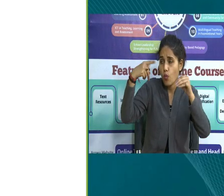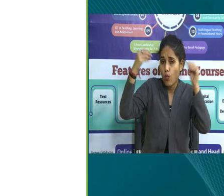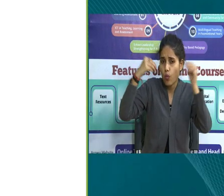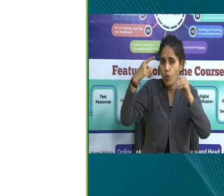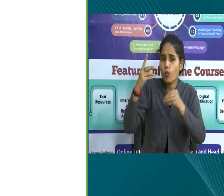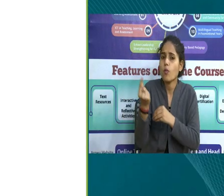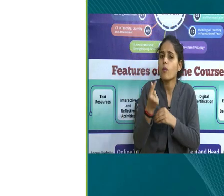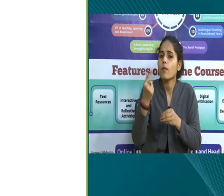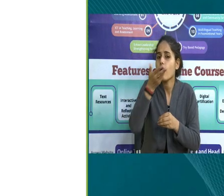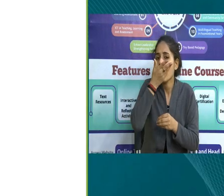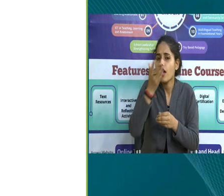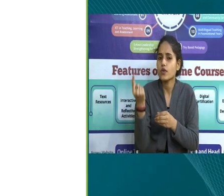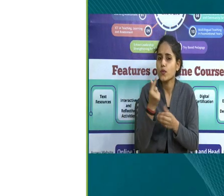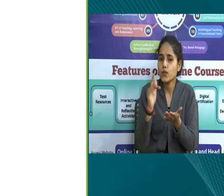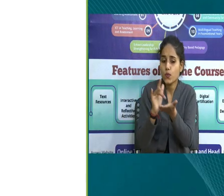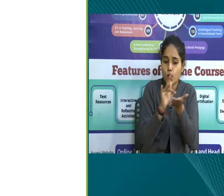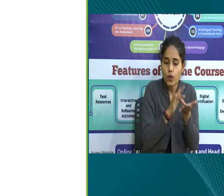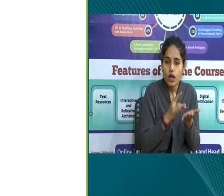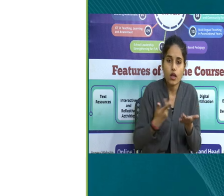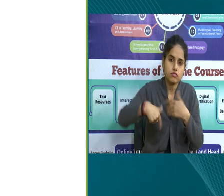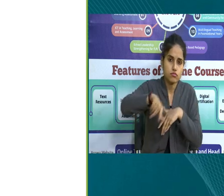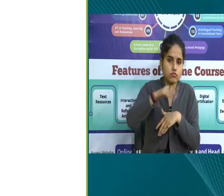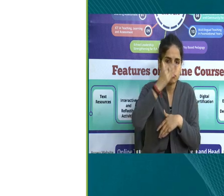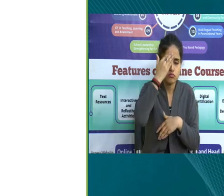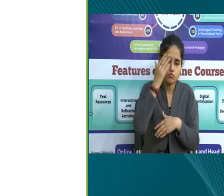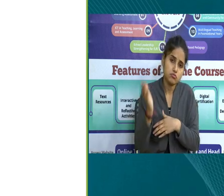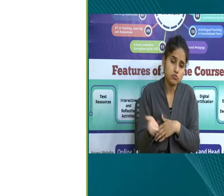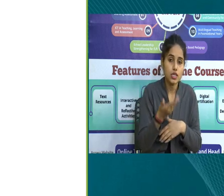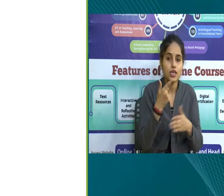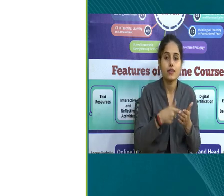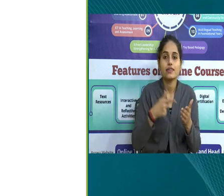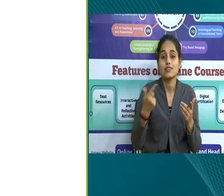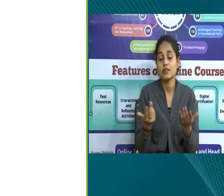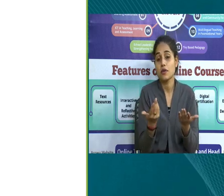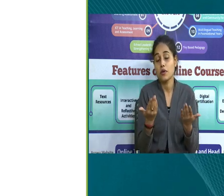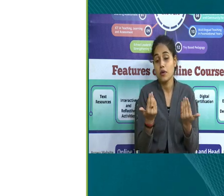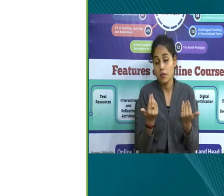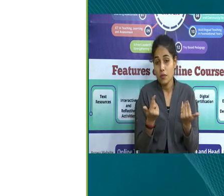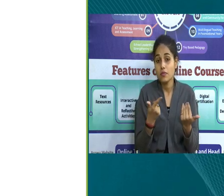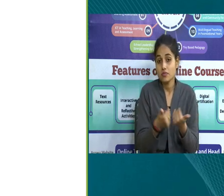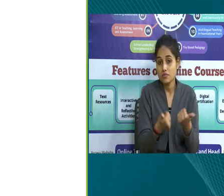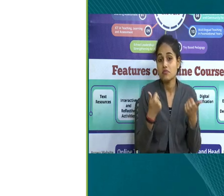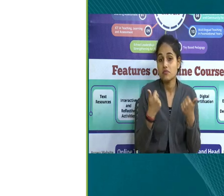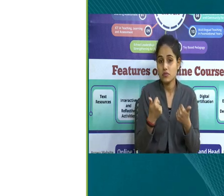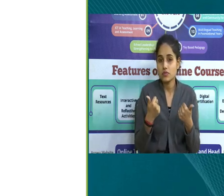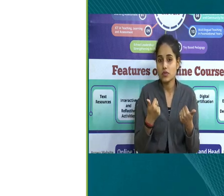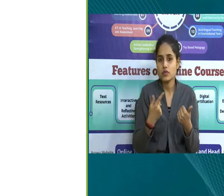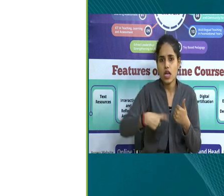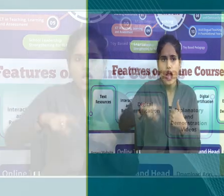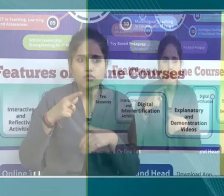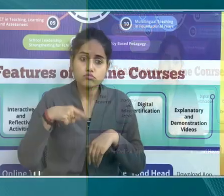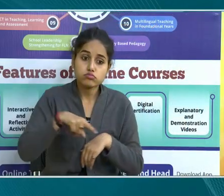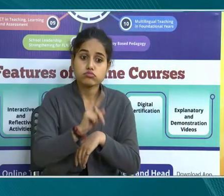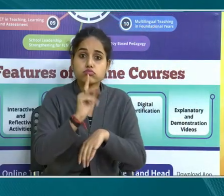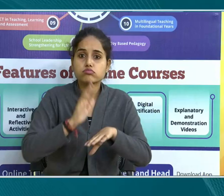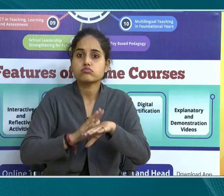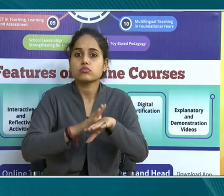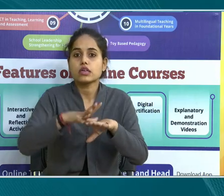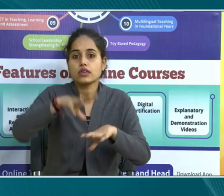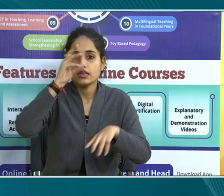भी इसके बारे में जा सकते हैं जी और यह बिल्कुल एक practical learning होगी और जैसा कि हम जानते है rain water